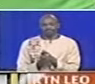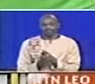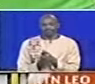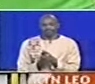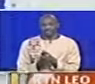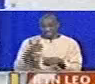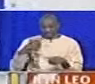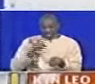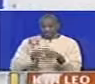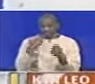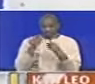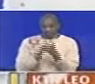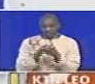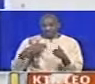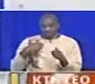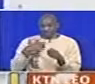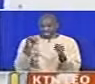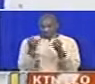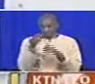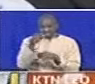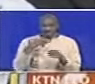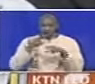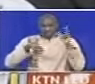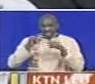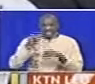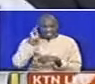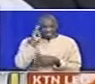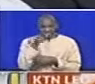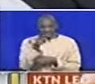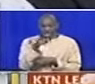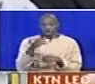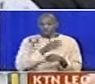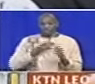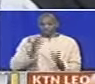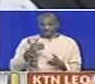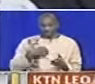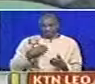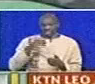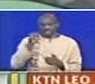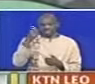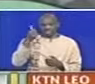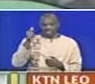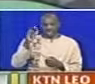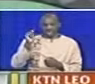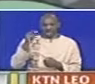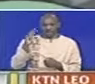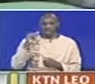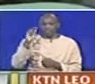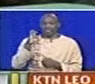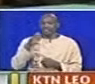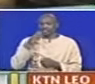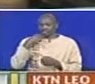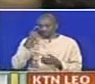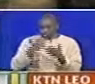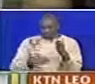Akizungumza na wanahabari katika hoteli moja mjini Kisii, Kamishna Abdullahi Sharawe alisema kuwa tume ya uchaguzi na mipaka IEBC